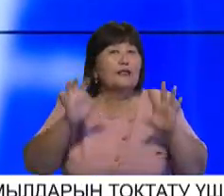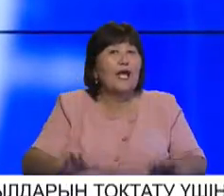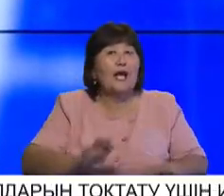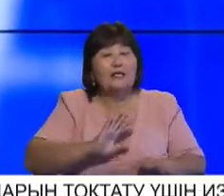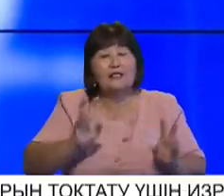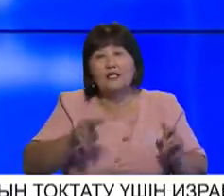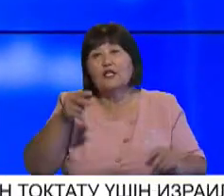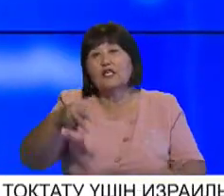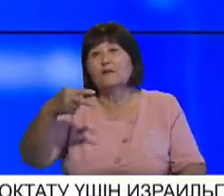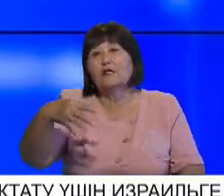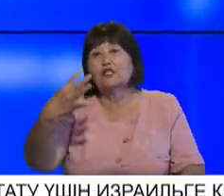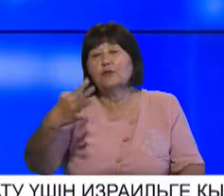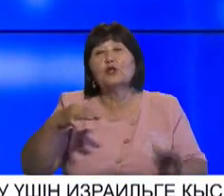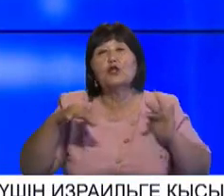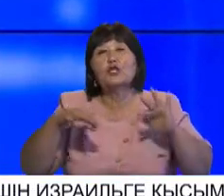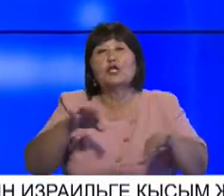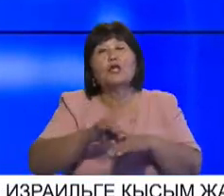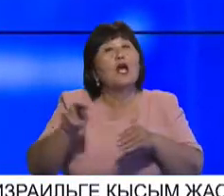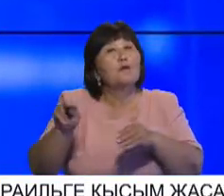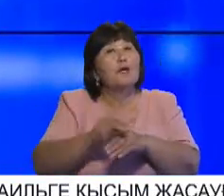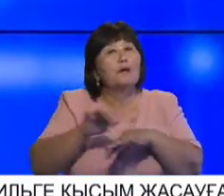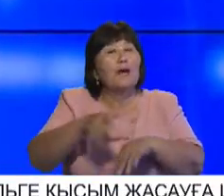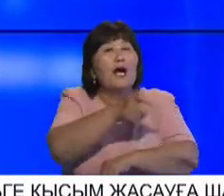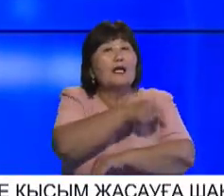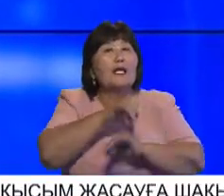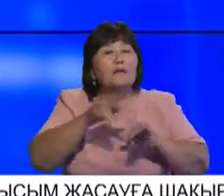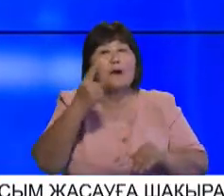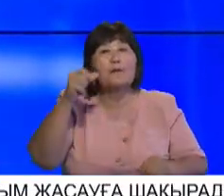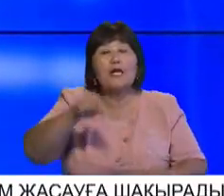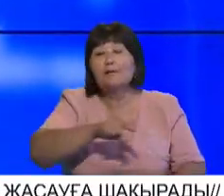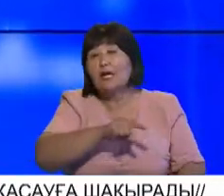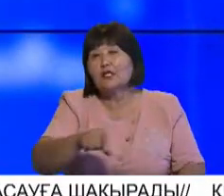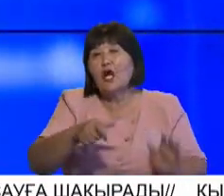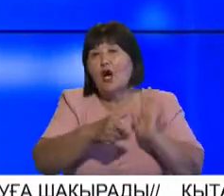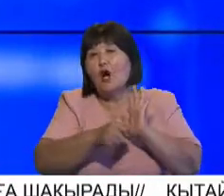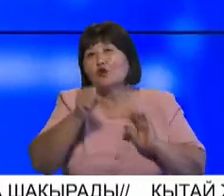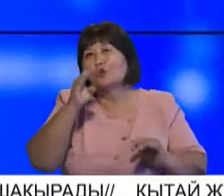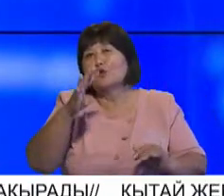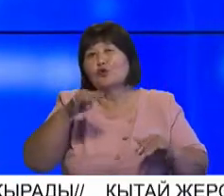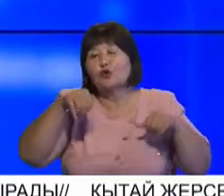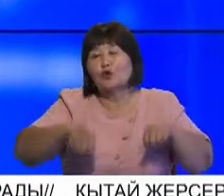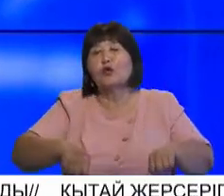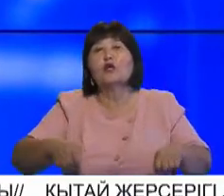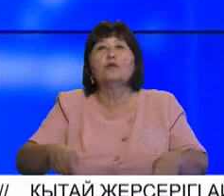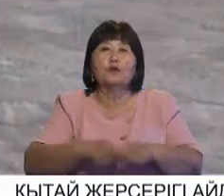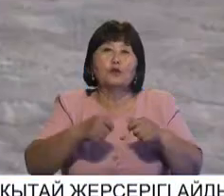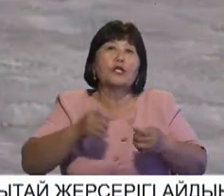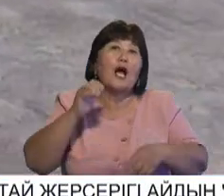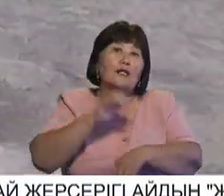келуші 2024 іс-шарасы өтті. Профилактикалық рейд барысында бір аптаның ішінде 614 құқық бұзушылық анықталды.